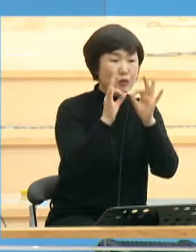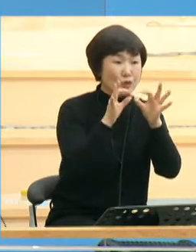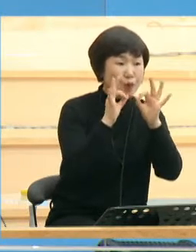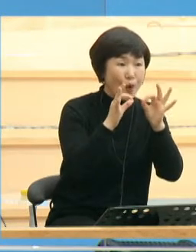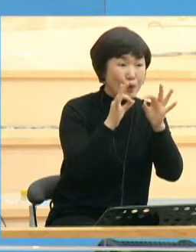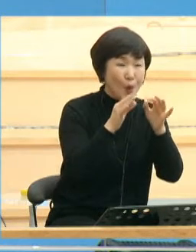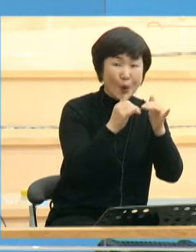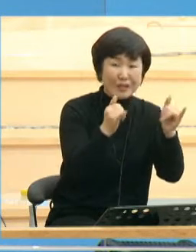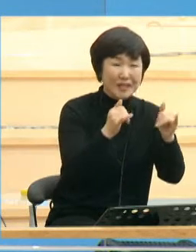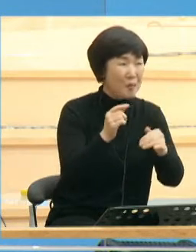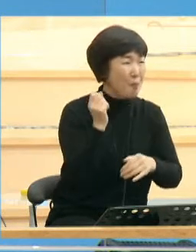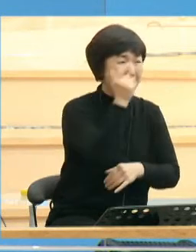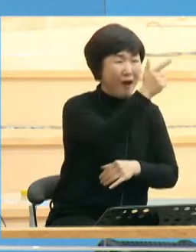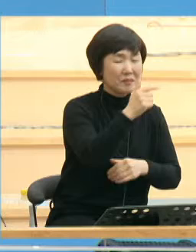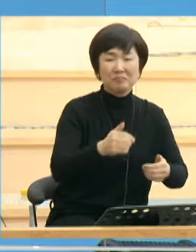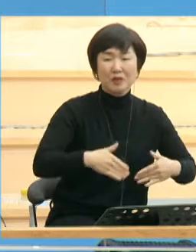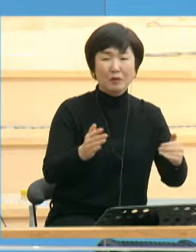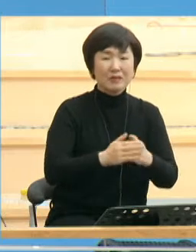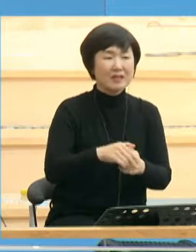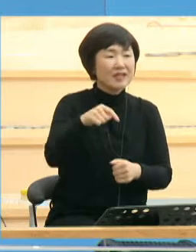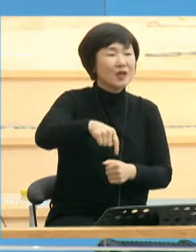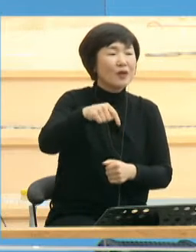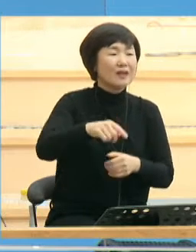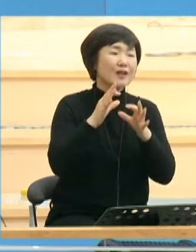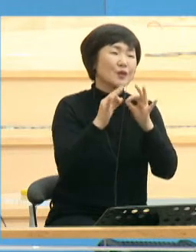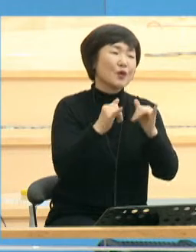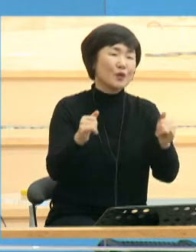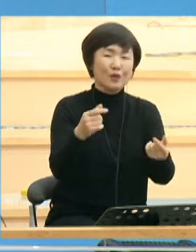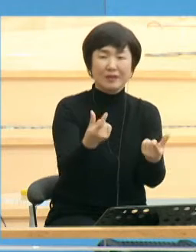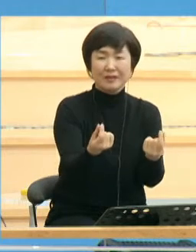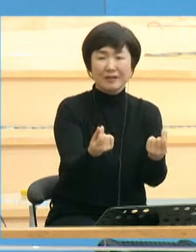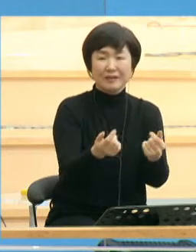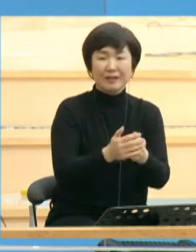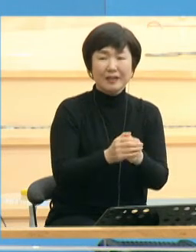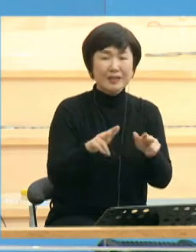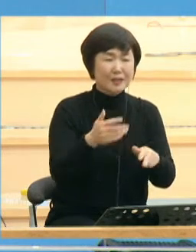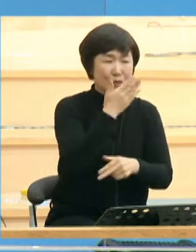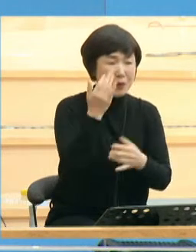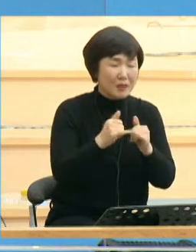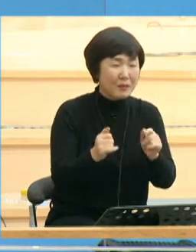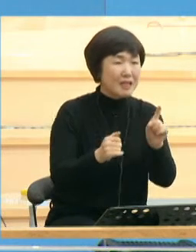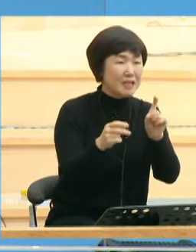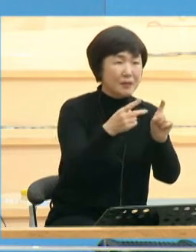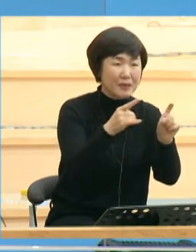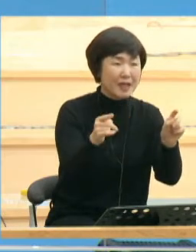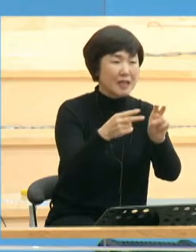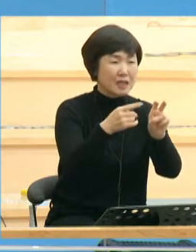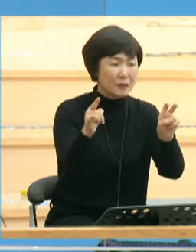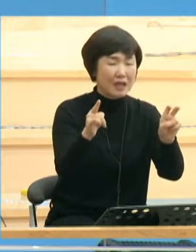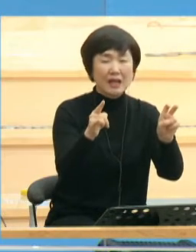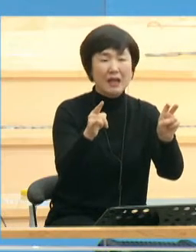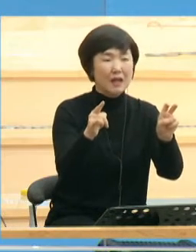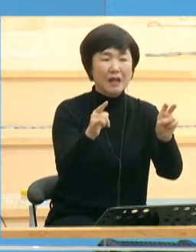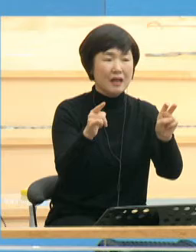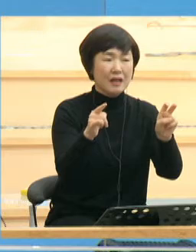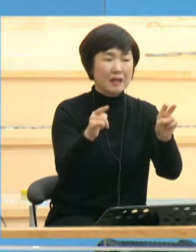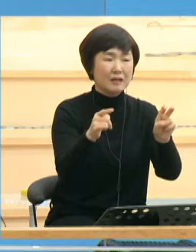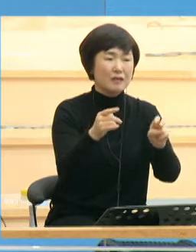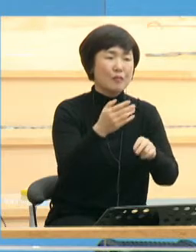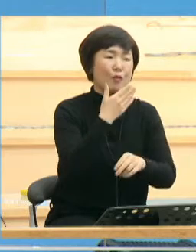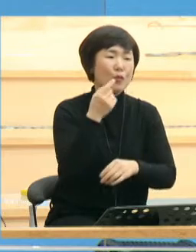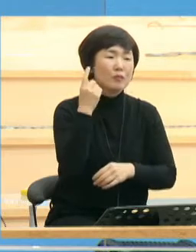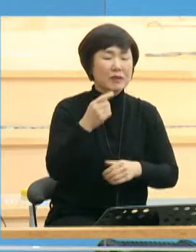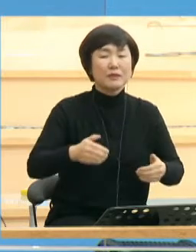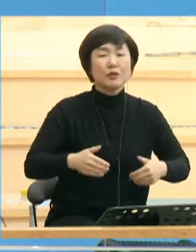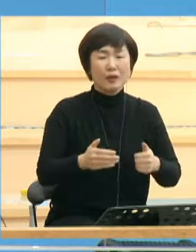따로 없는 거죠 젊은이 비리 10대들이 섬겨 진 거에요 그러니까 다음 세대가